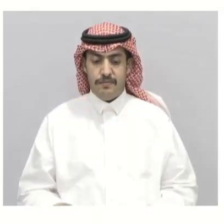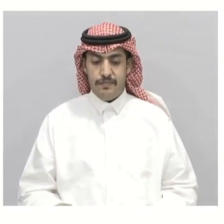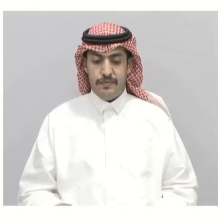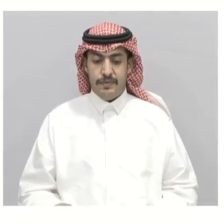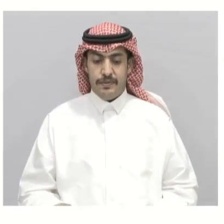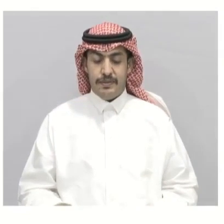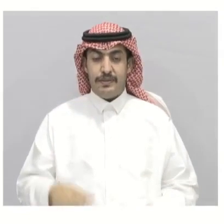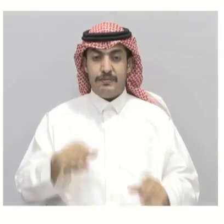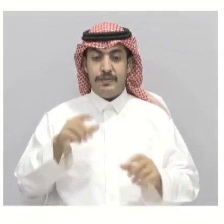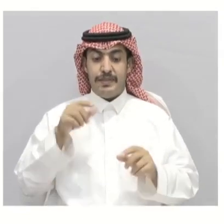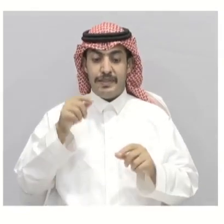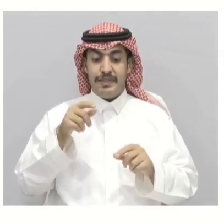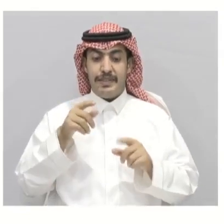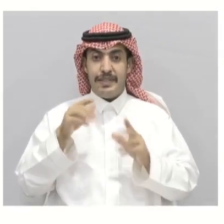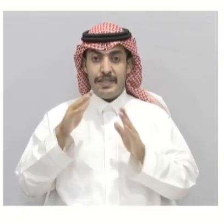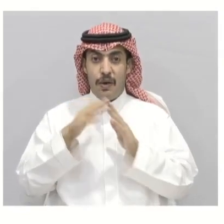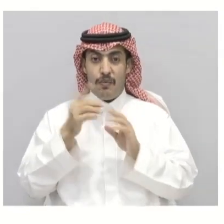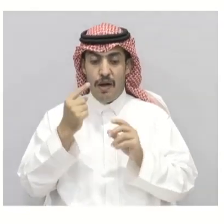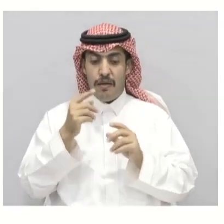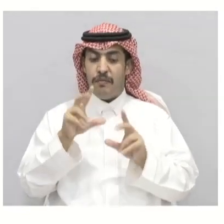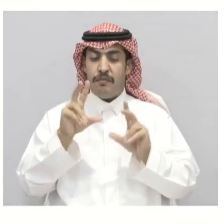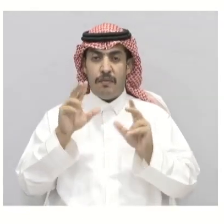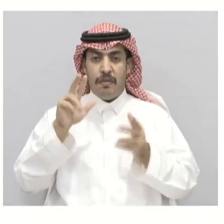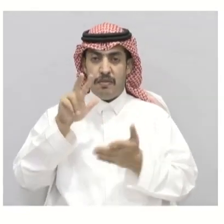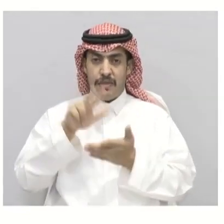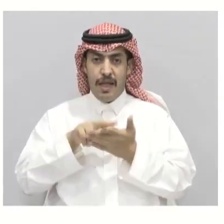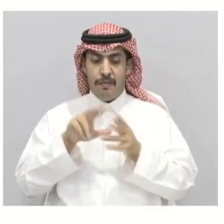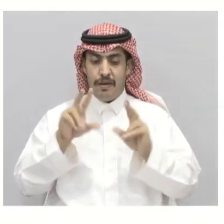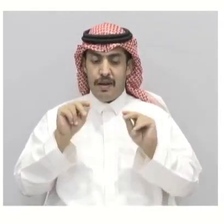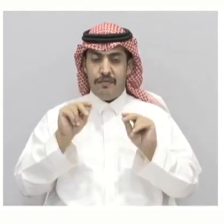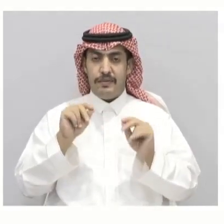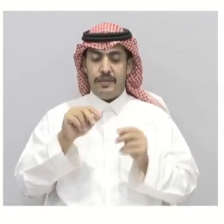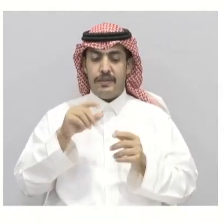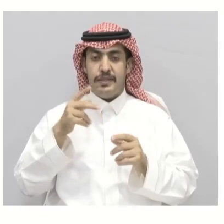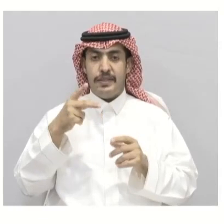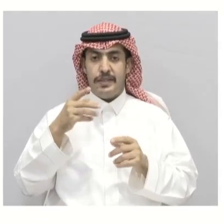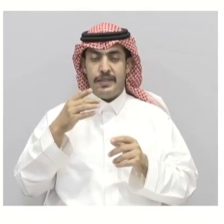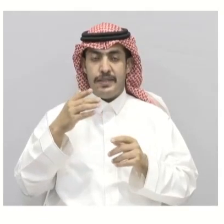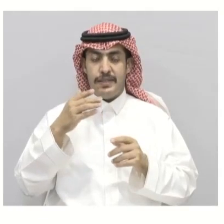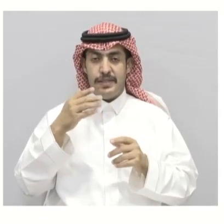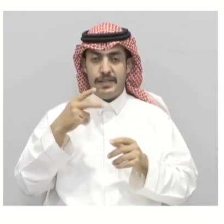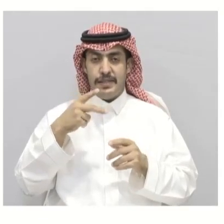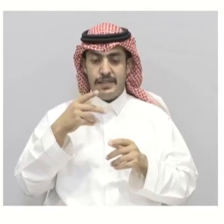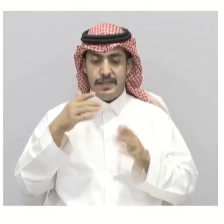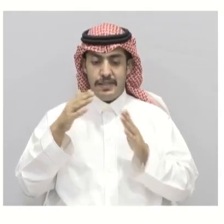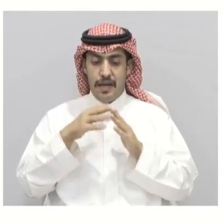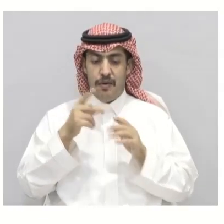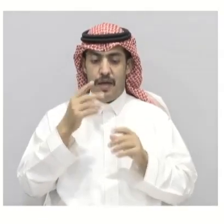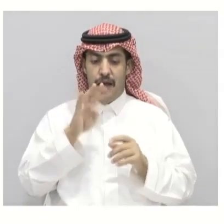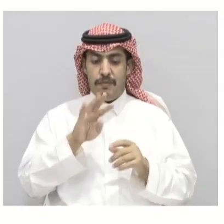فالزاويه واحد تطابق الزاويه اربعه والزاويه اثنان